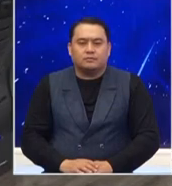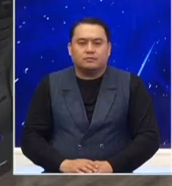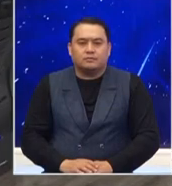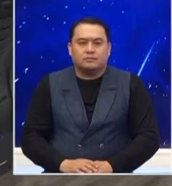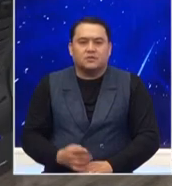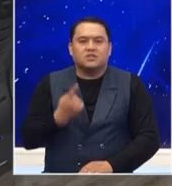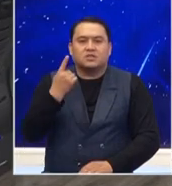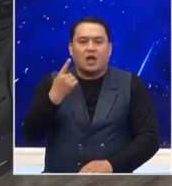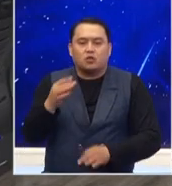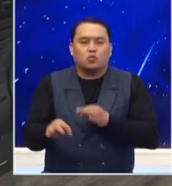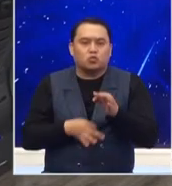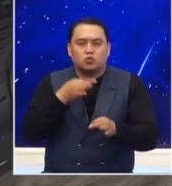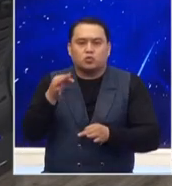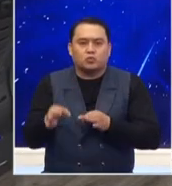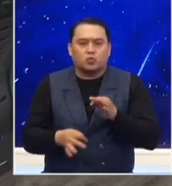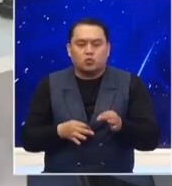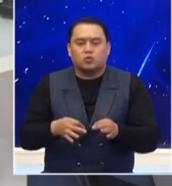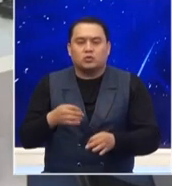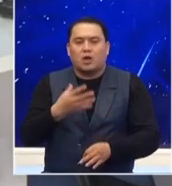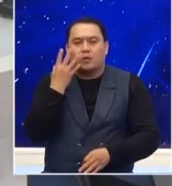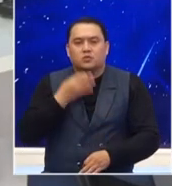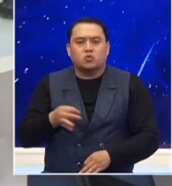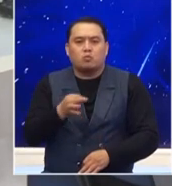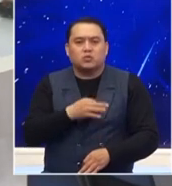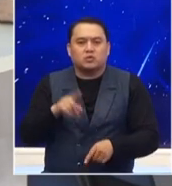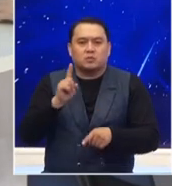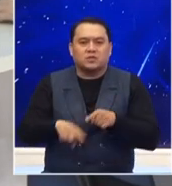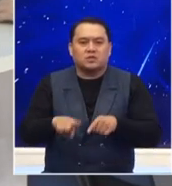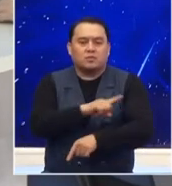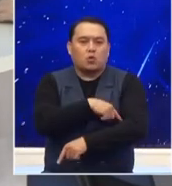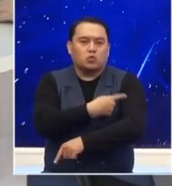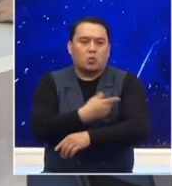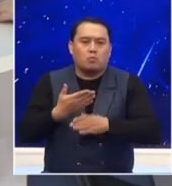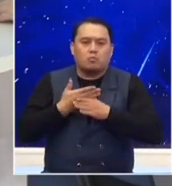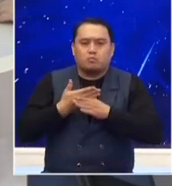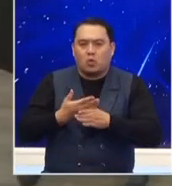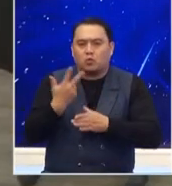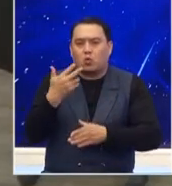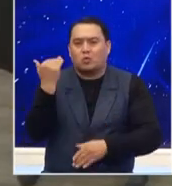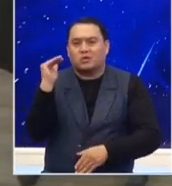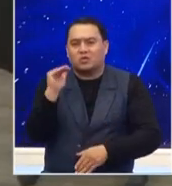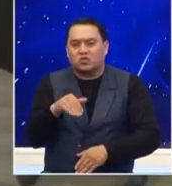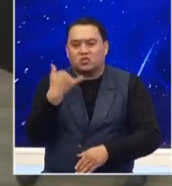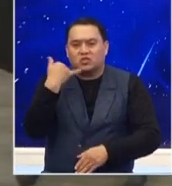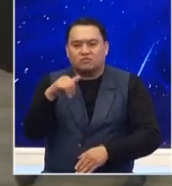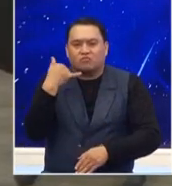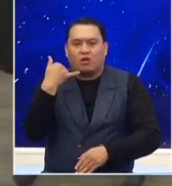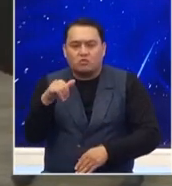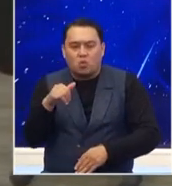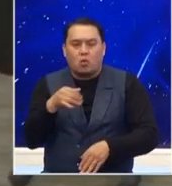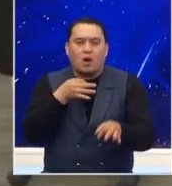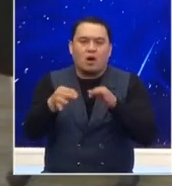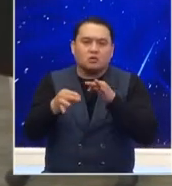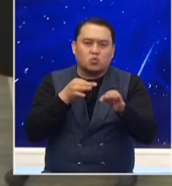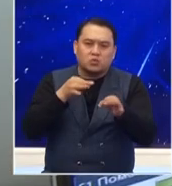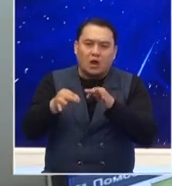За одну смену в диспетчерской областной станции скорой неотложной медицинской помощи поступает около 3000 вызовов, большая часть которых